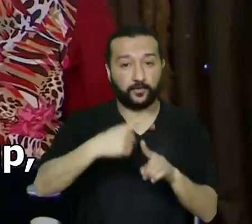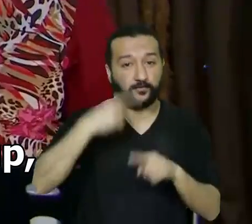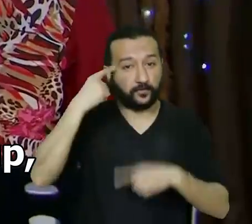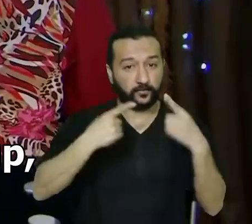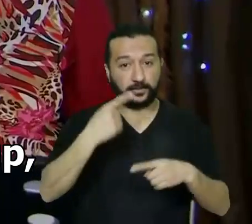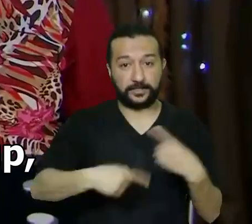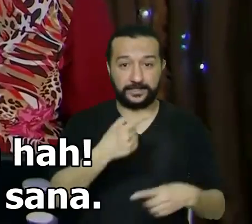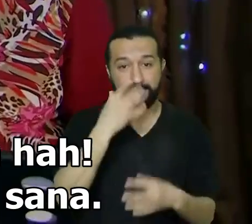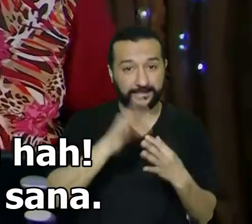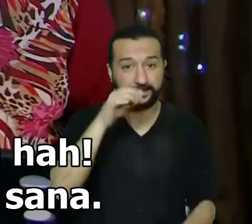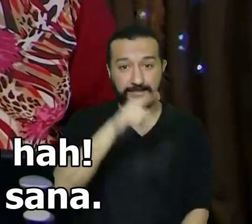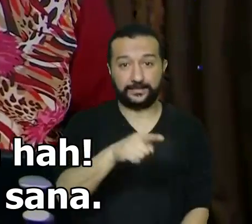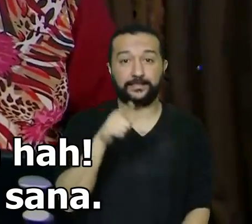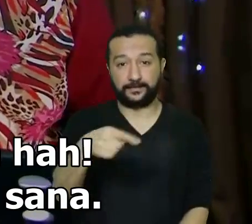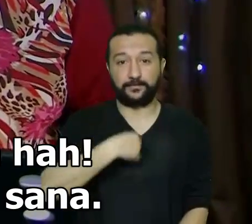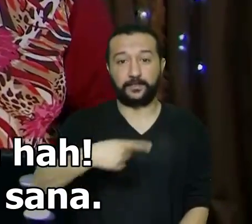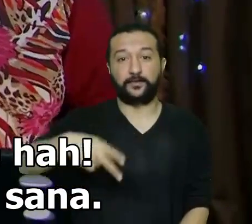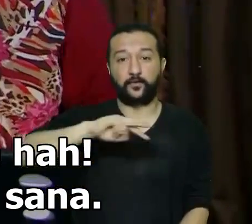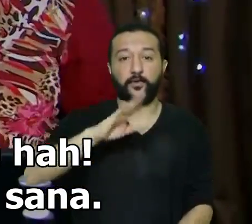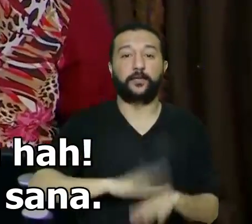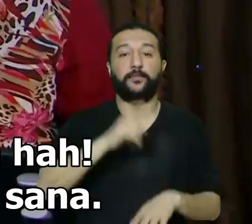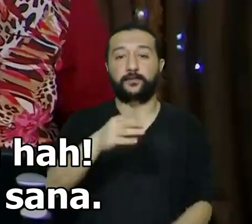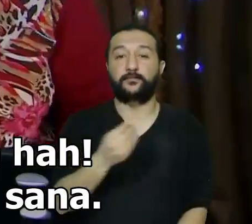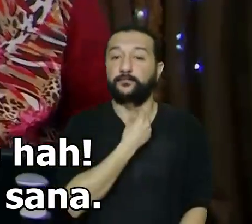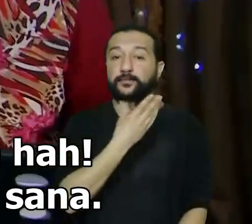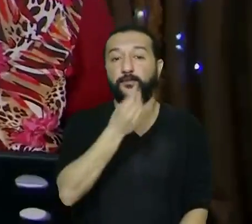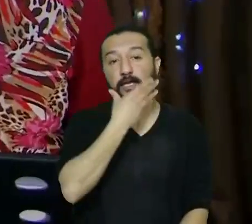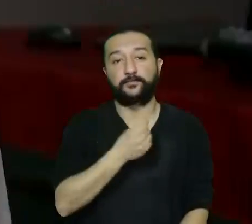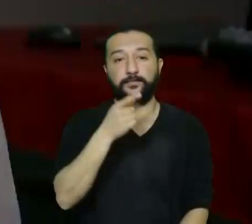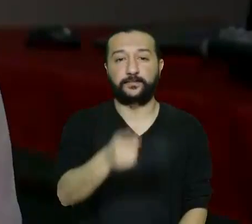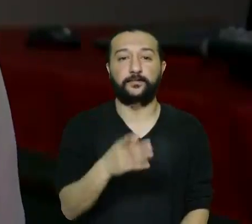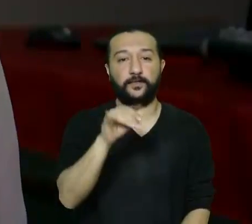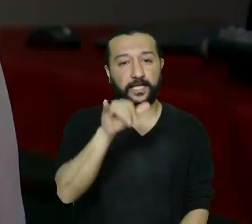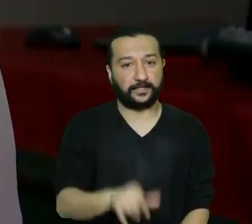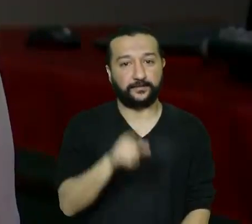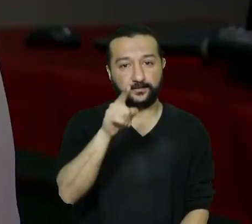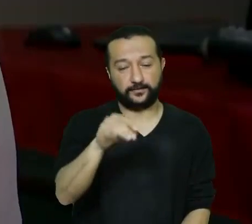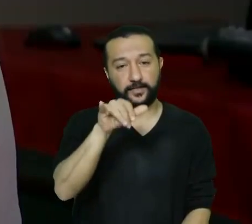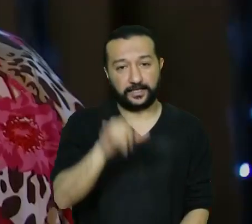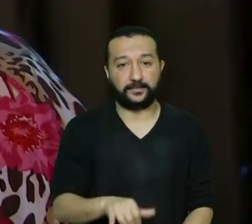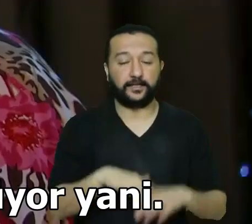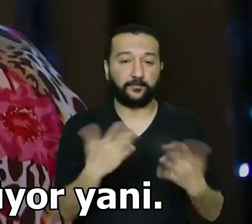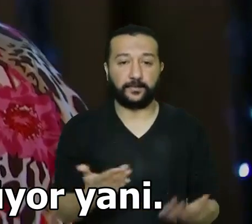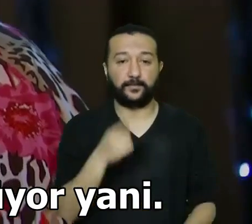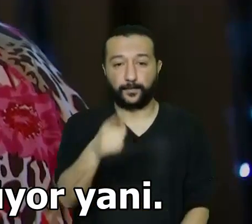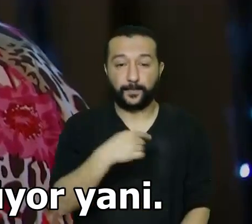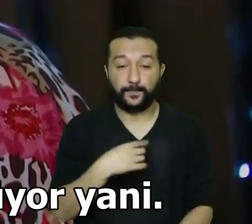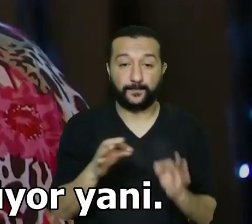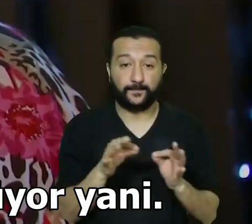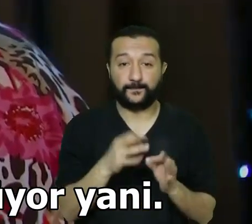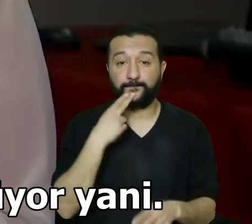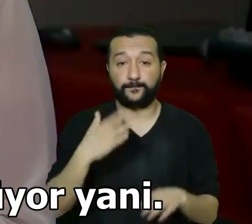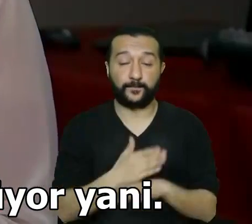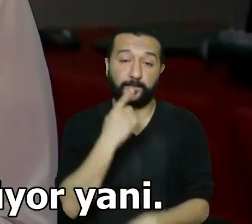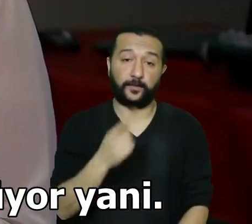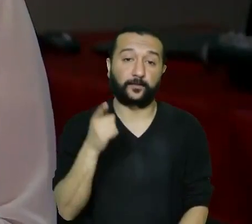bakıp akışına bırakan insan... Sibel'in dönüşünü bırakmadın. Heh. Güzeldim, vallahi çok güzeldim sana. Çok haklısınız, çok haklısınız ama... Şimdi Bahadır Hanım